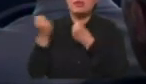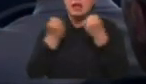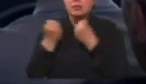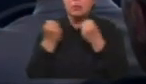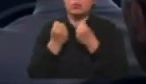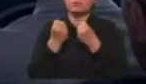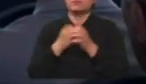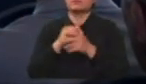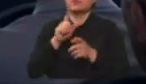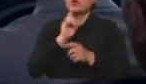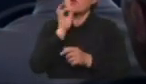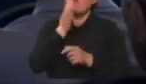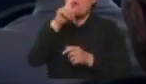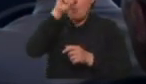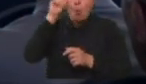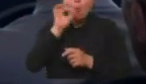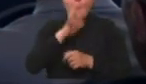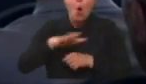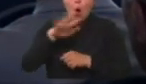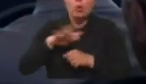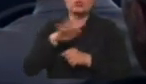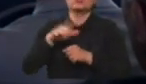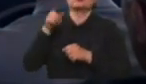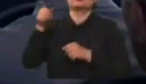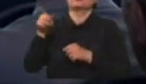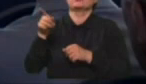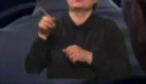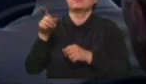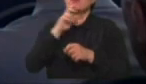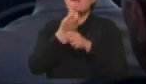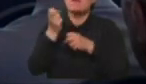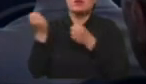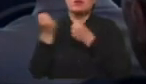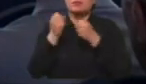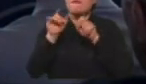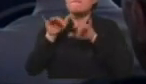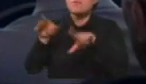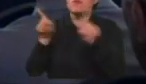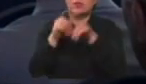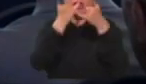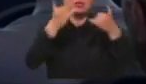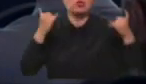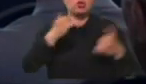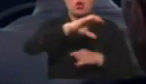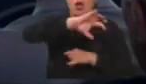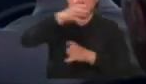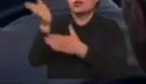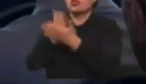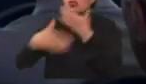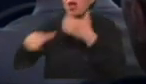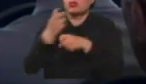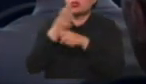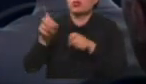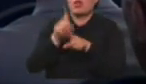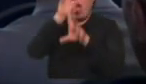właśnie młodzieży, to wykluczenie transportowe oddziaływuje także na inne sfery wykluczenia. Jest to